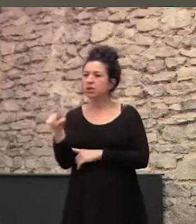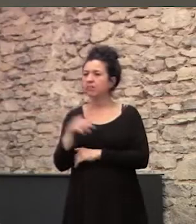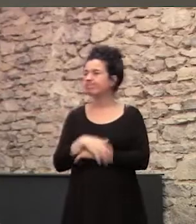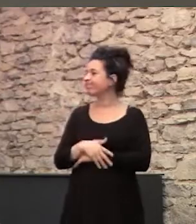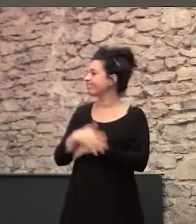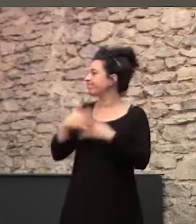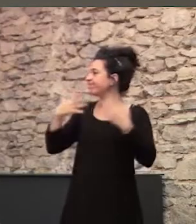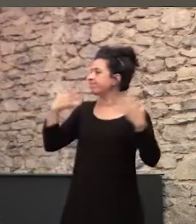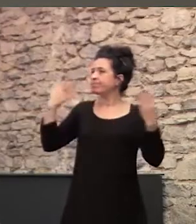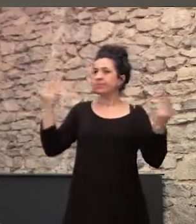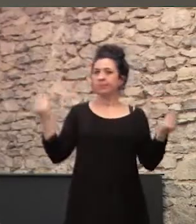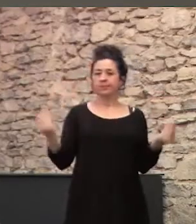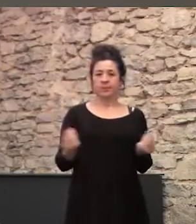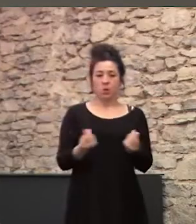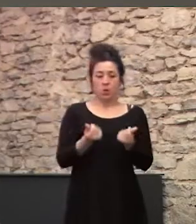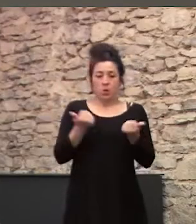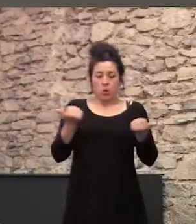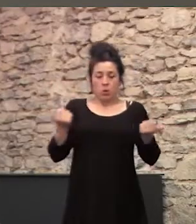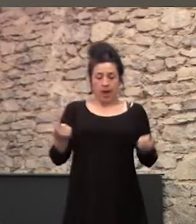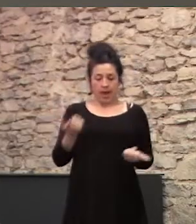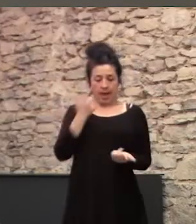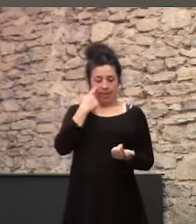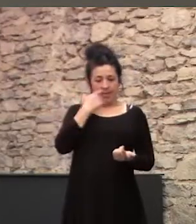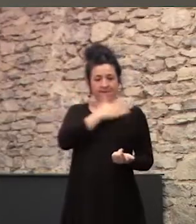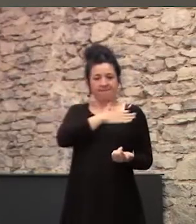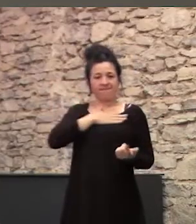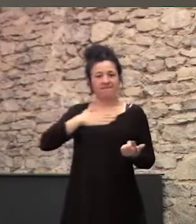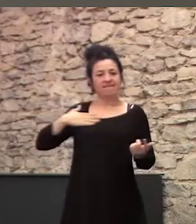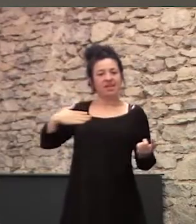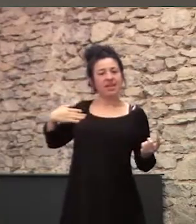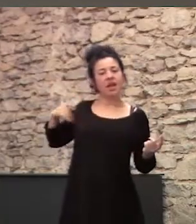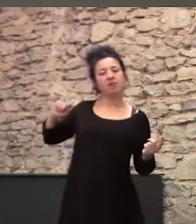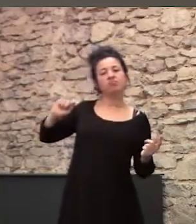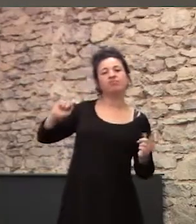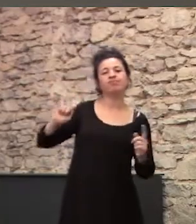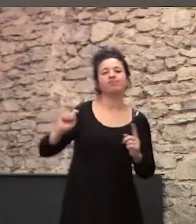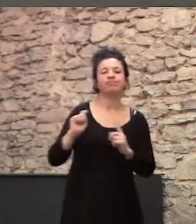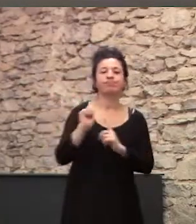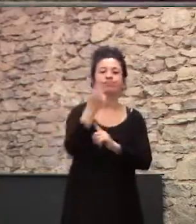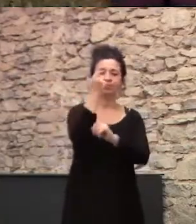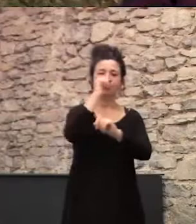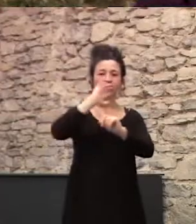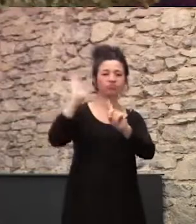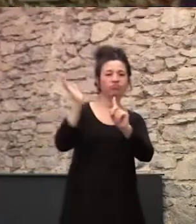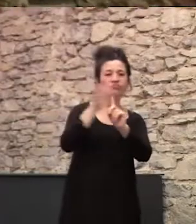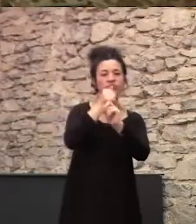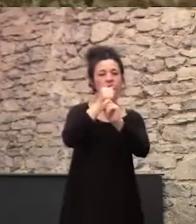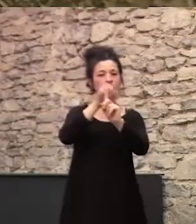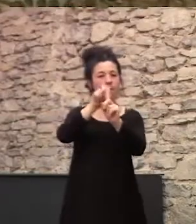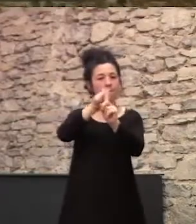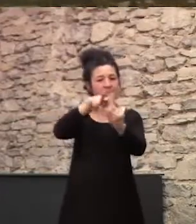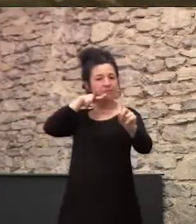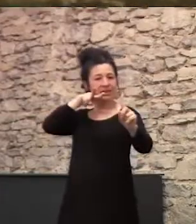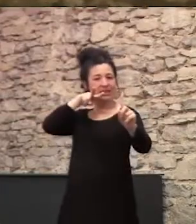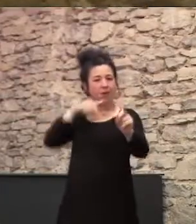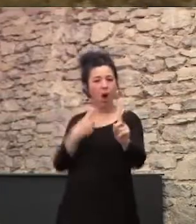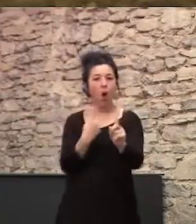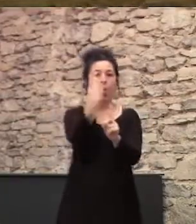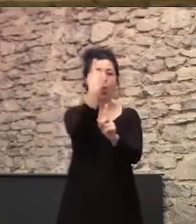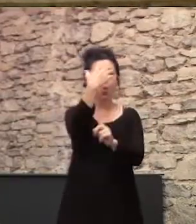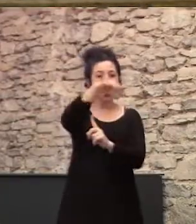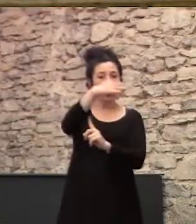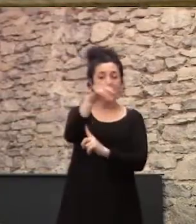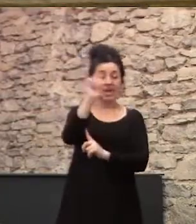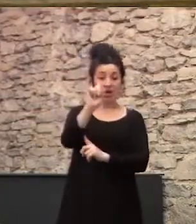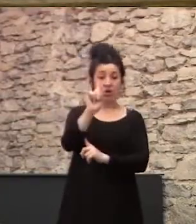Bueno, bai, a ber, nahi nuen lortu ez izatea hain ikuspegi bakarra, ja, ahotsua baino gehiago sartzea lortu gotu